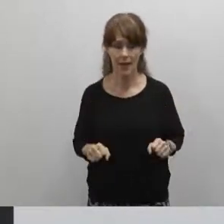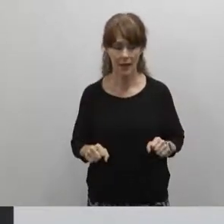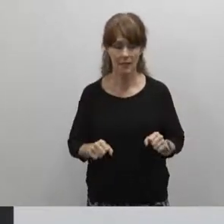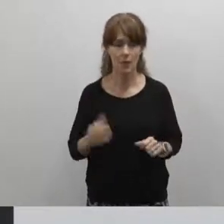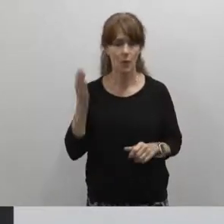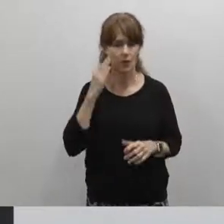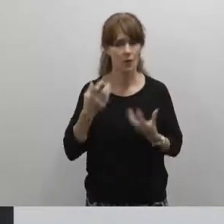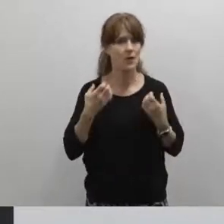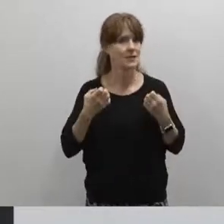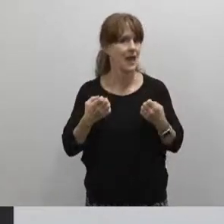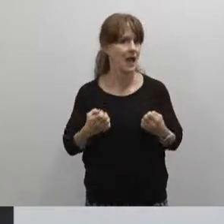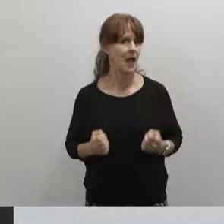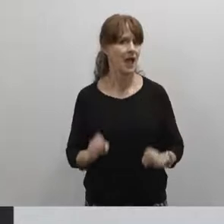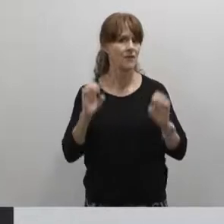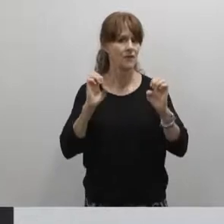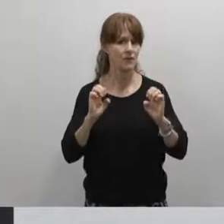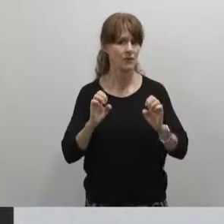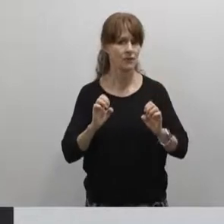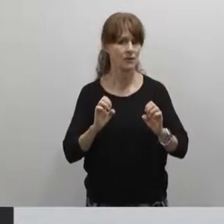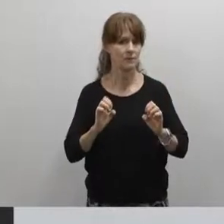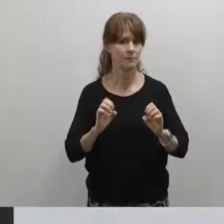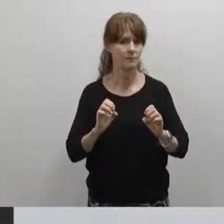đám dương đừng tha